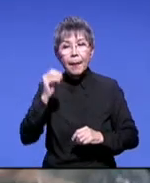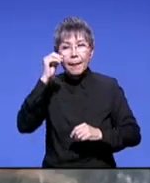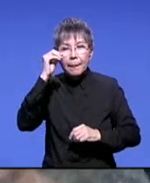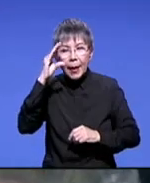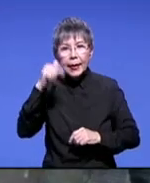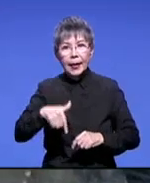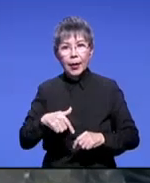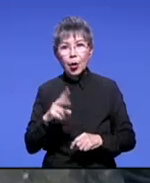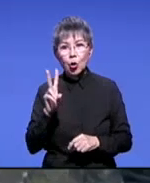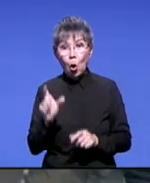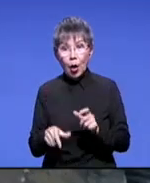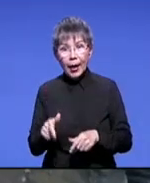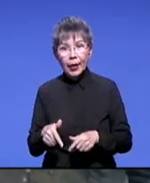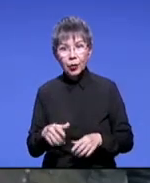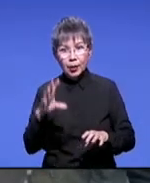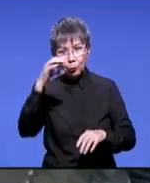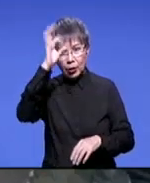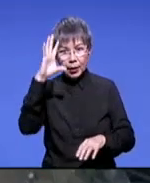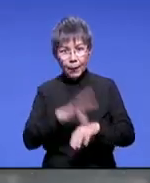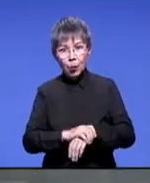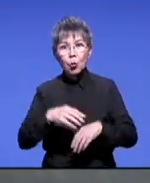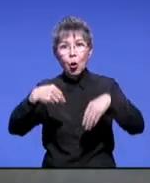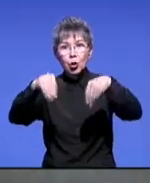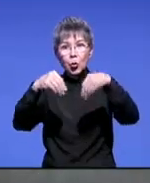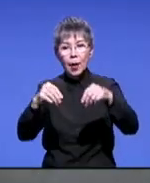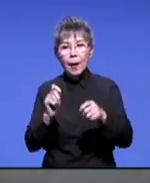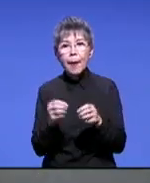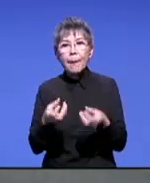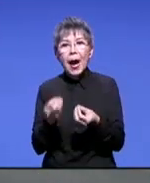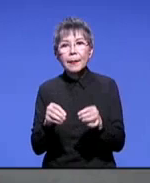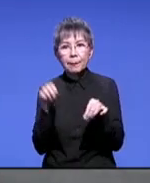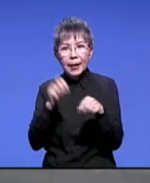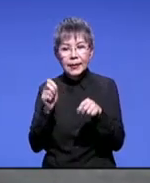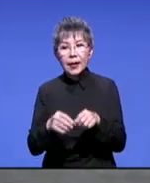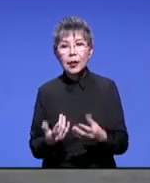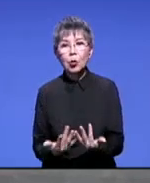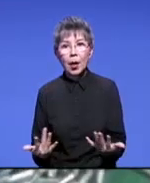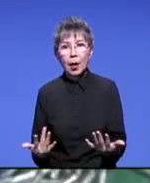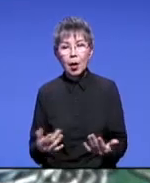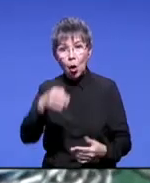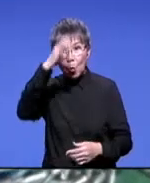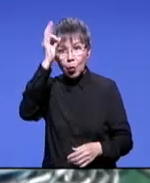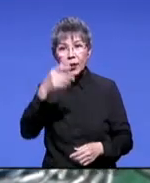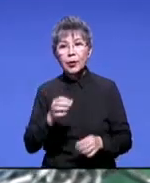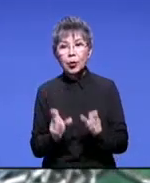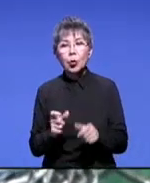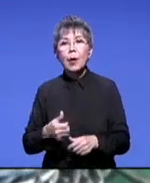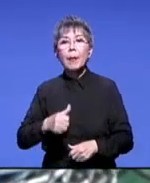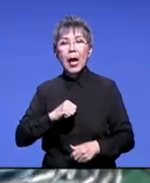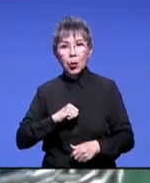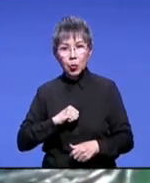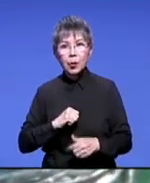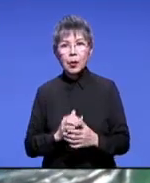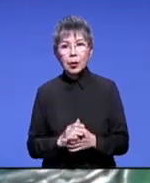Dua warga Kecamatan Balong ini dibekuk saat menjual bahan petasan kepada warga. Kepada polisi, para peracik petasan ini